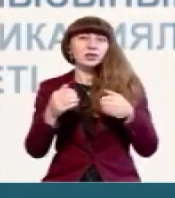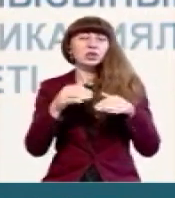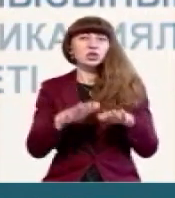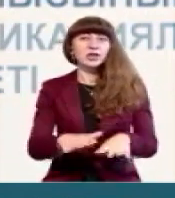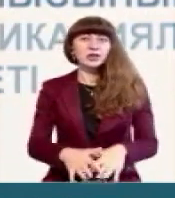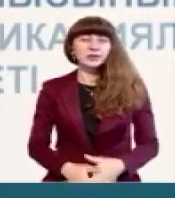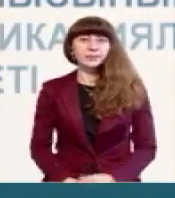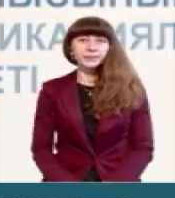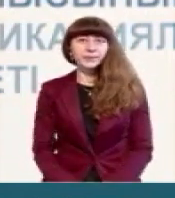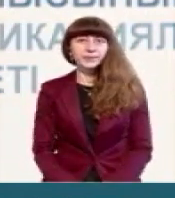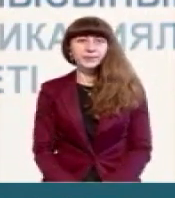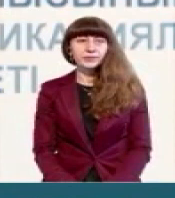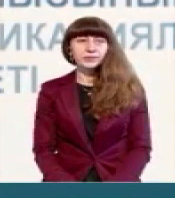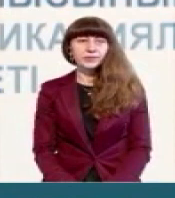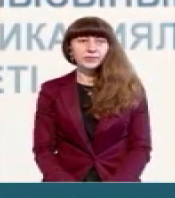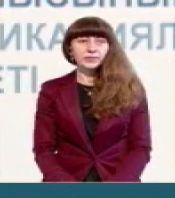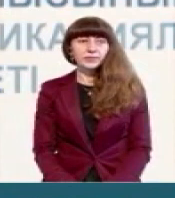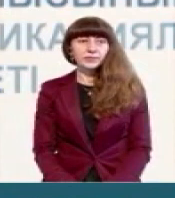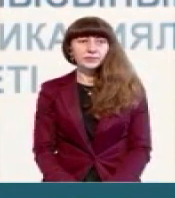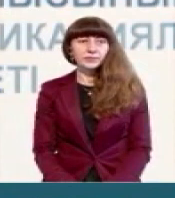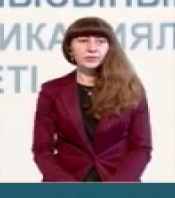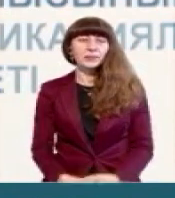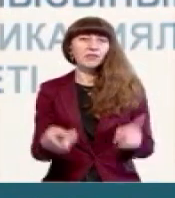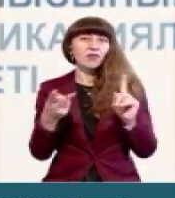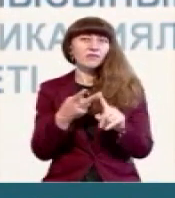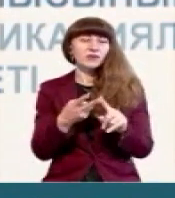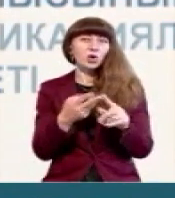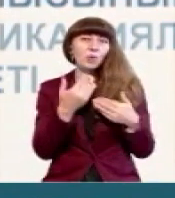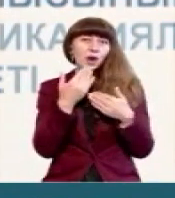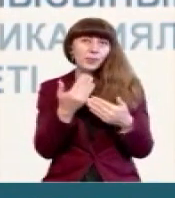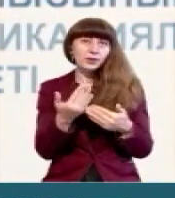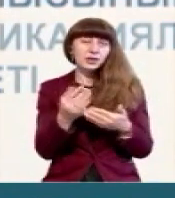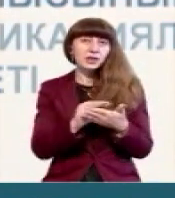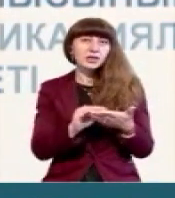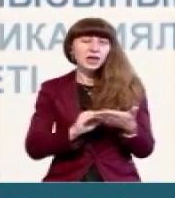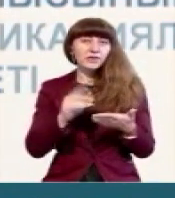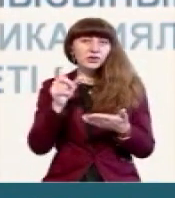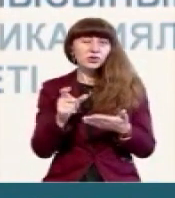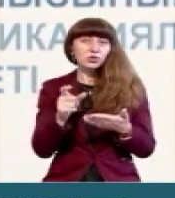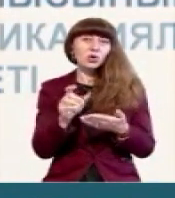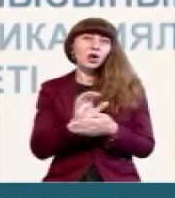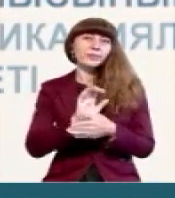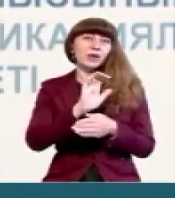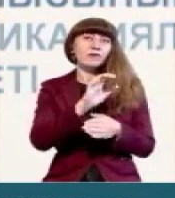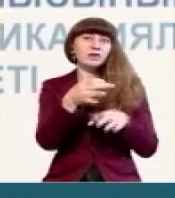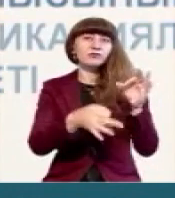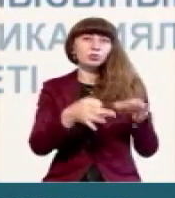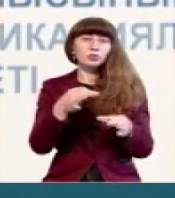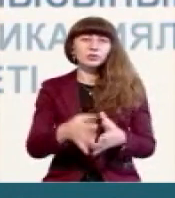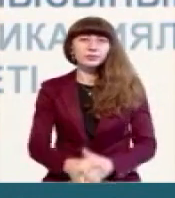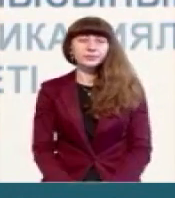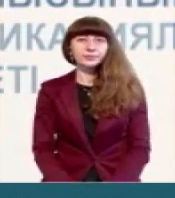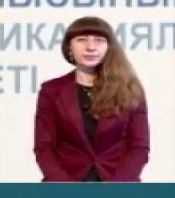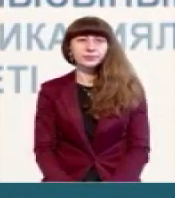бойынша ақпараттық түсіндіру жұмыс арқылы құқықтық әдістемелік көмек көрсетеміз. Департамент қызметкерлері Telegram